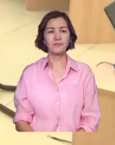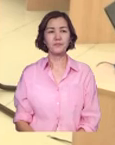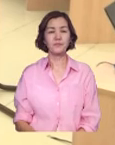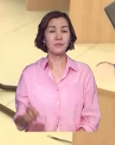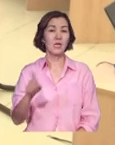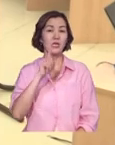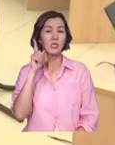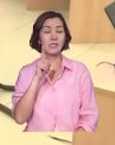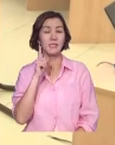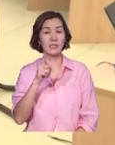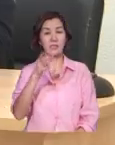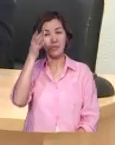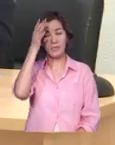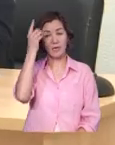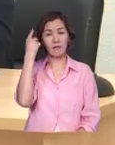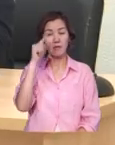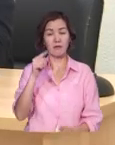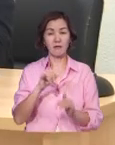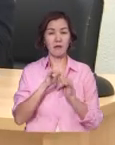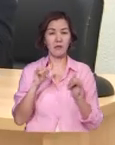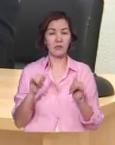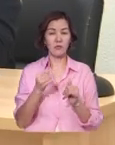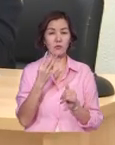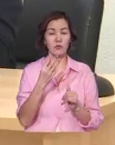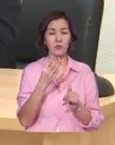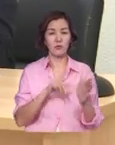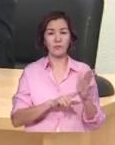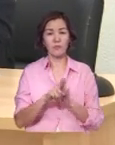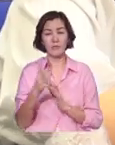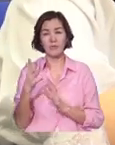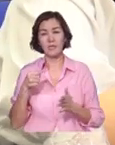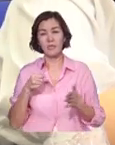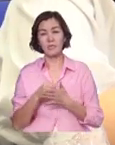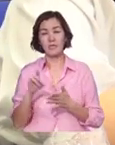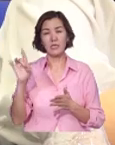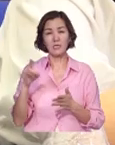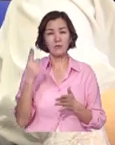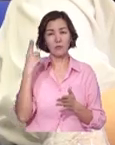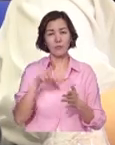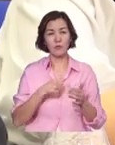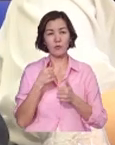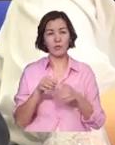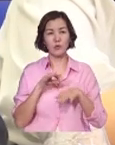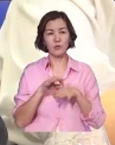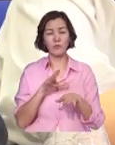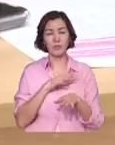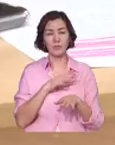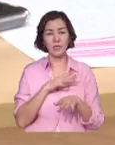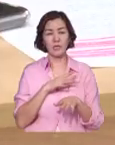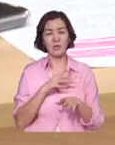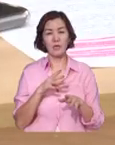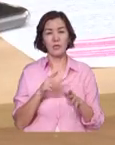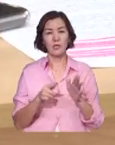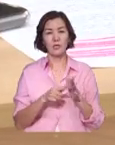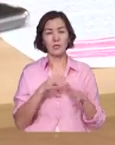Жастардың зияткерлік қабілеттерін арттыру мақсатында 3-5 тамыз аралығында республикалық пікірсайыс турнир ұйымдастырылады. Оған еліміздің